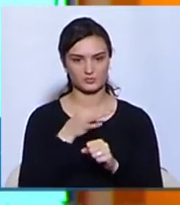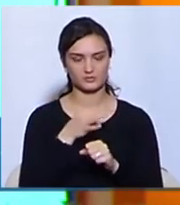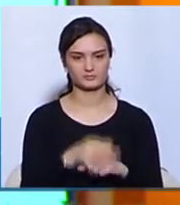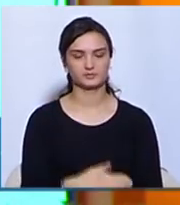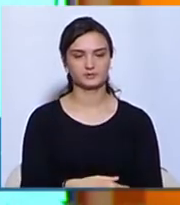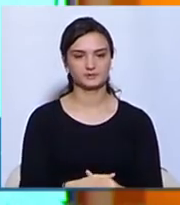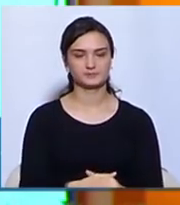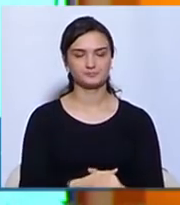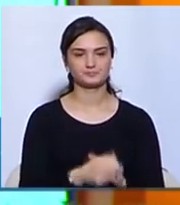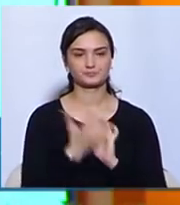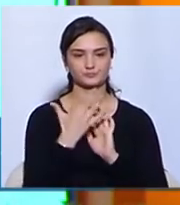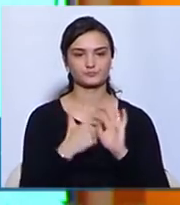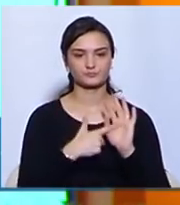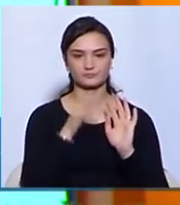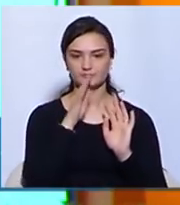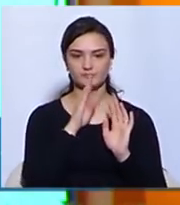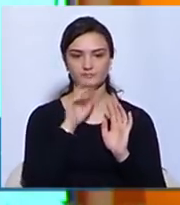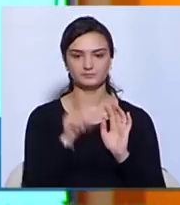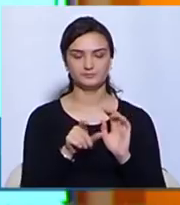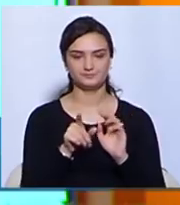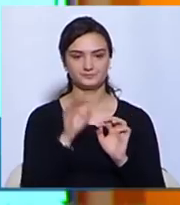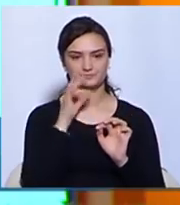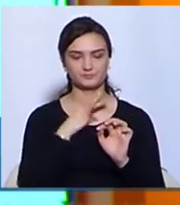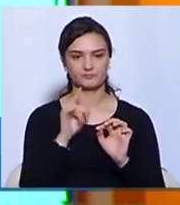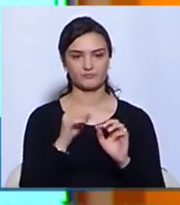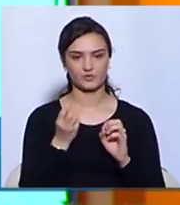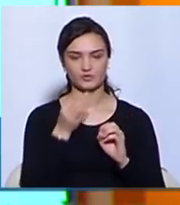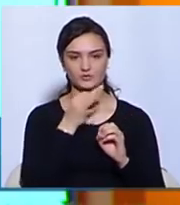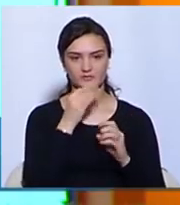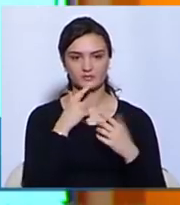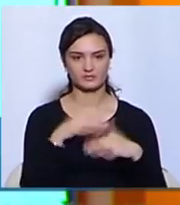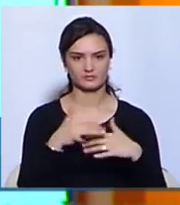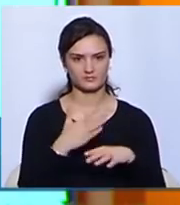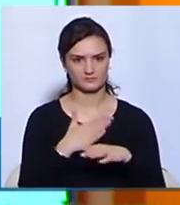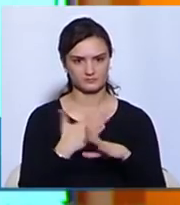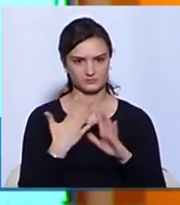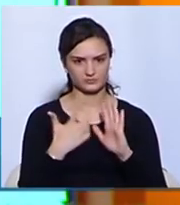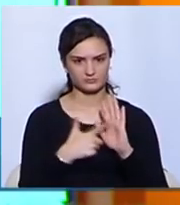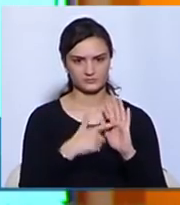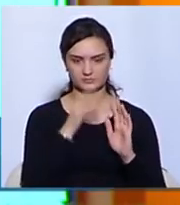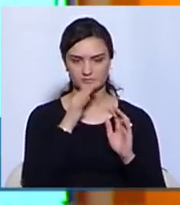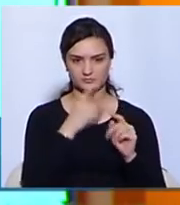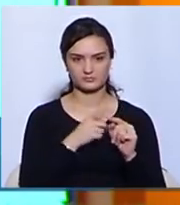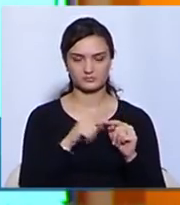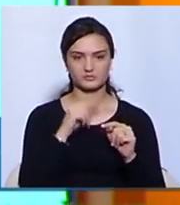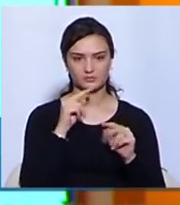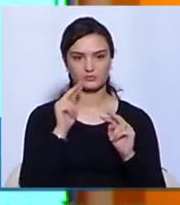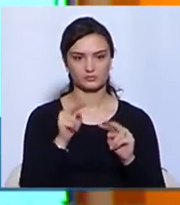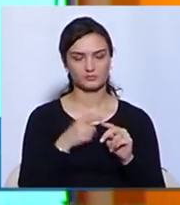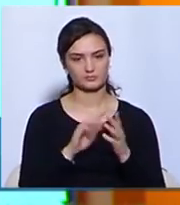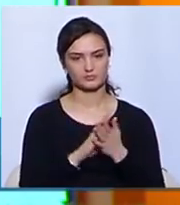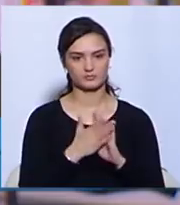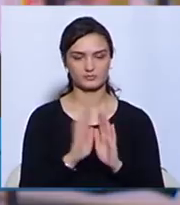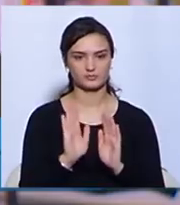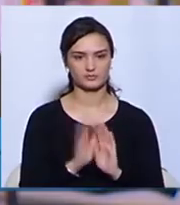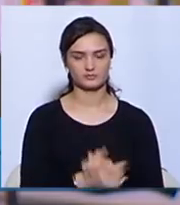შეიძლება. 57 წლის ქალბატონმა შემოგვჩივლა, რომ ჯერ კიდევ აქვს მენსტრუალური ციკლი და რამდენად საყურადღებოა ეს